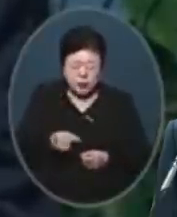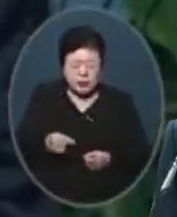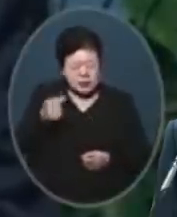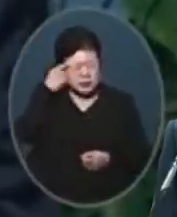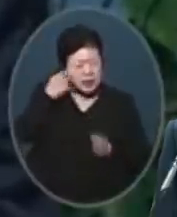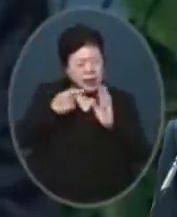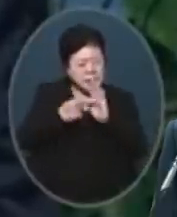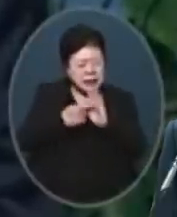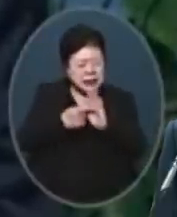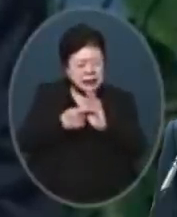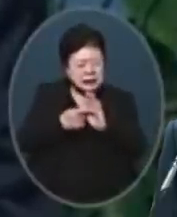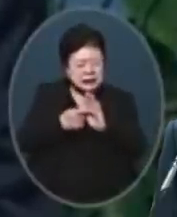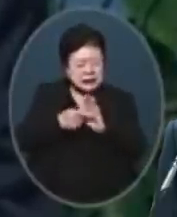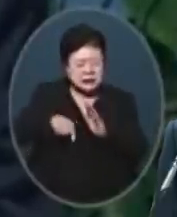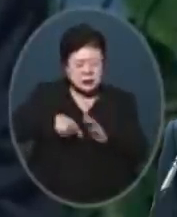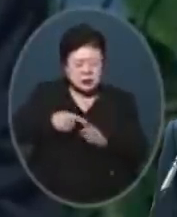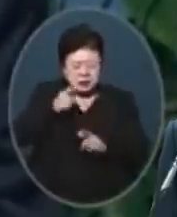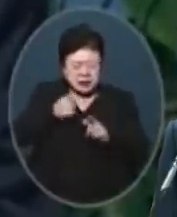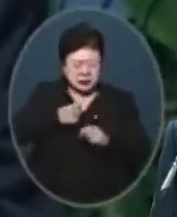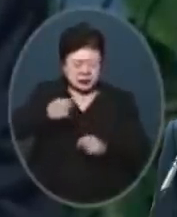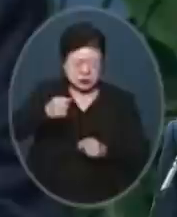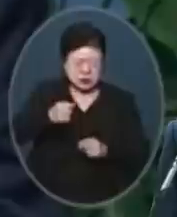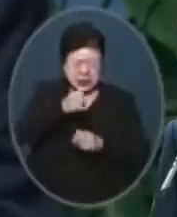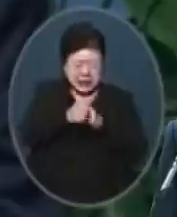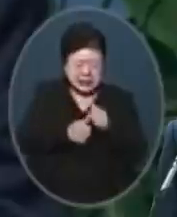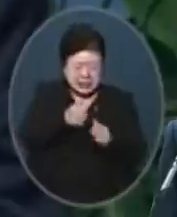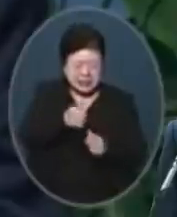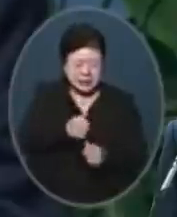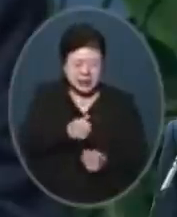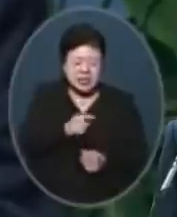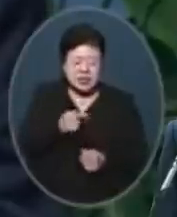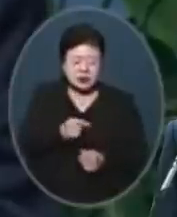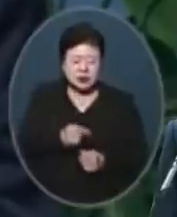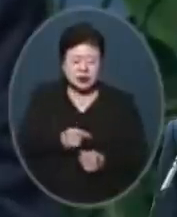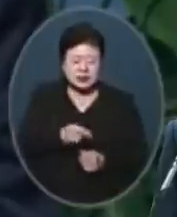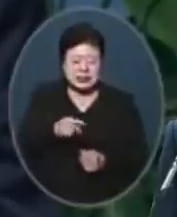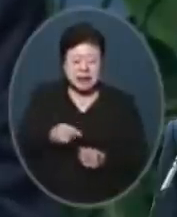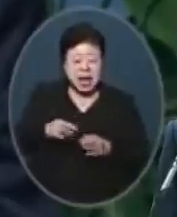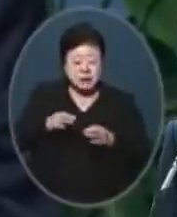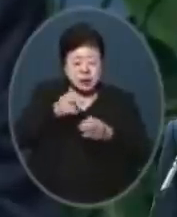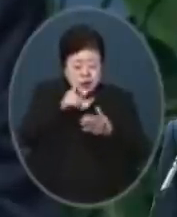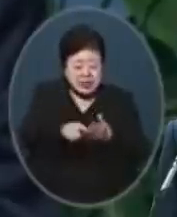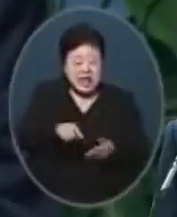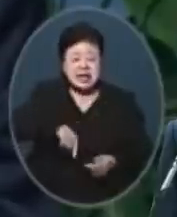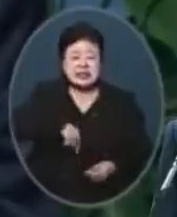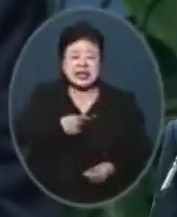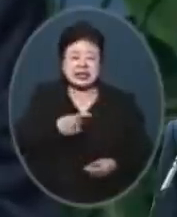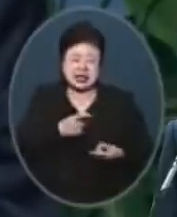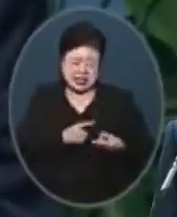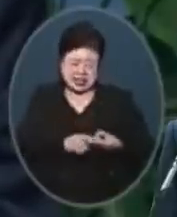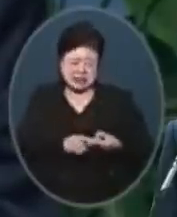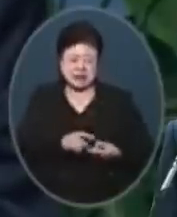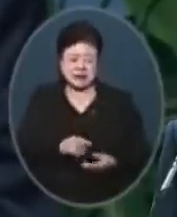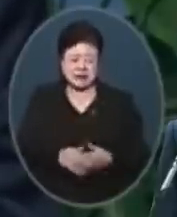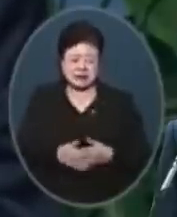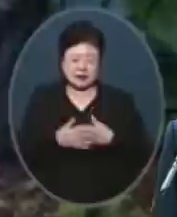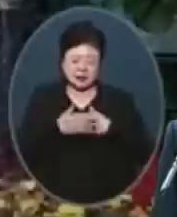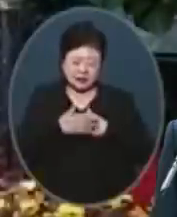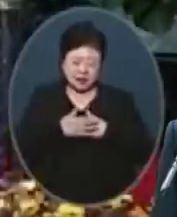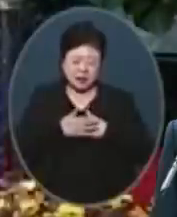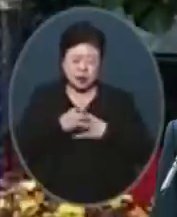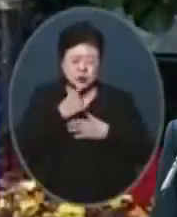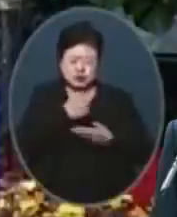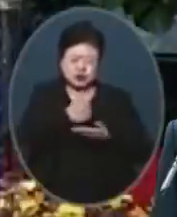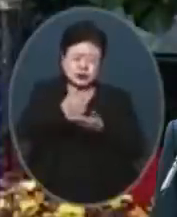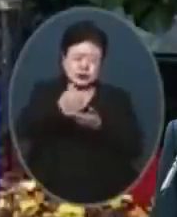가지고 있었습니다. 하나님께서 기드온을 사사로 부르셨을 때 그는 자기에게 대하여 이렇게 말했습니다. 오